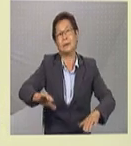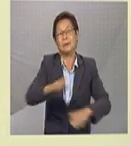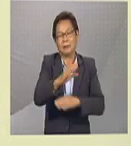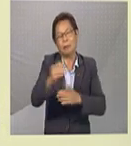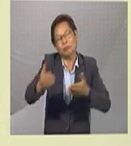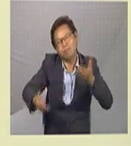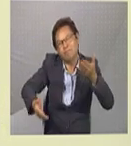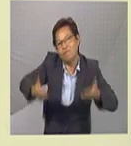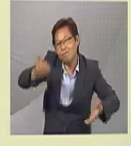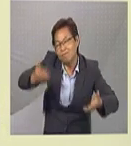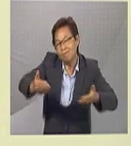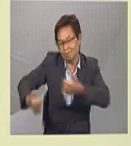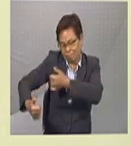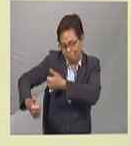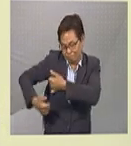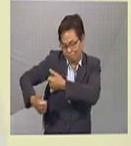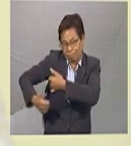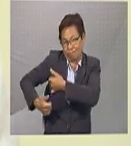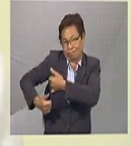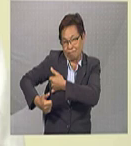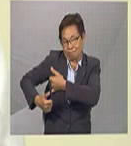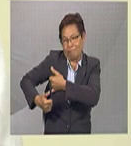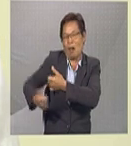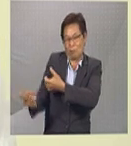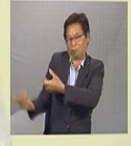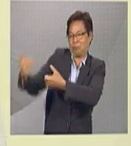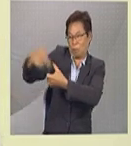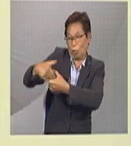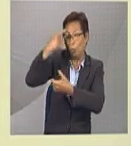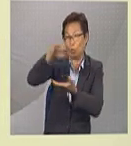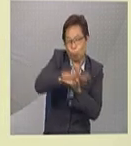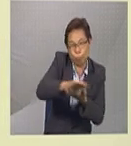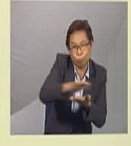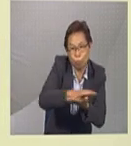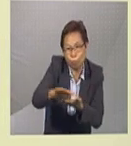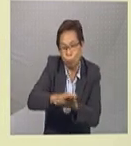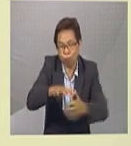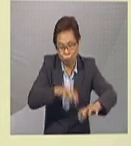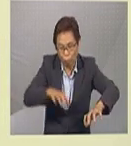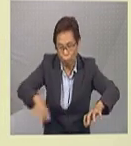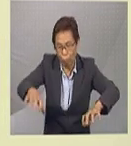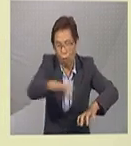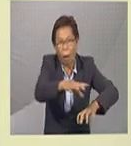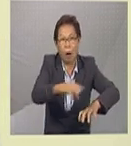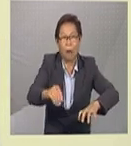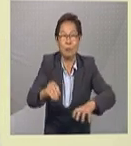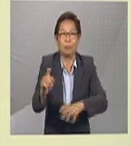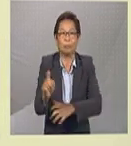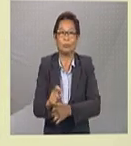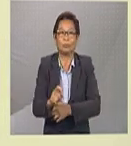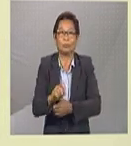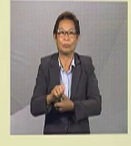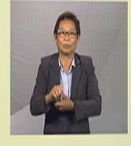mungkin jika diperlukan Angkatan Tentera Malaysia juga akan terlibat di dalam membersihkan kawasan-kawasan dan